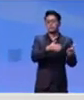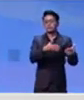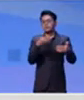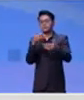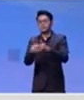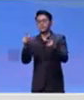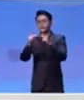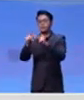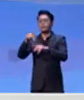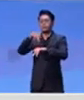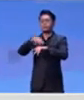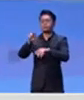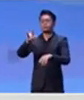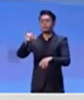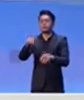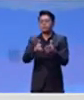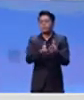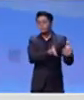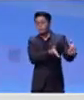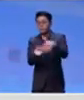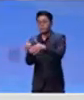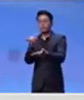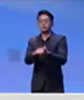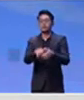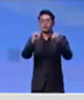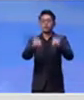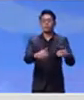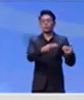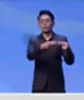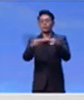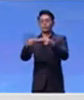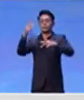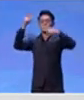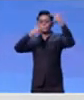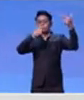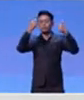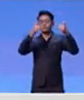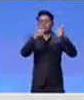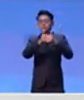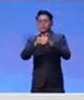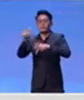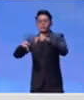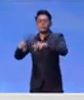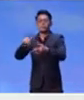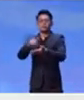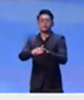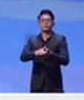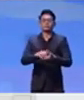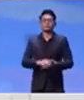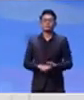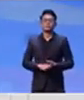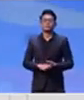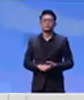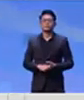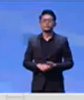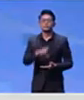Dengan pembinaan laluan ini dapat menghubungkan di antara pelancong dan juga penduduk di situ sekaligus